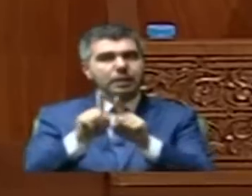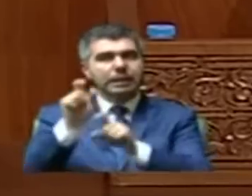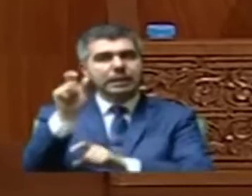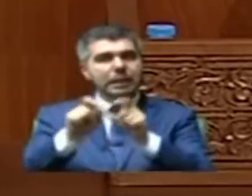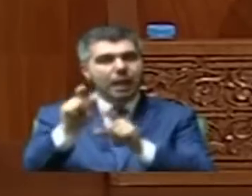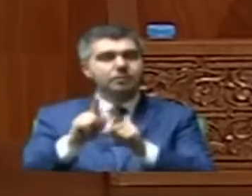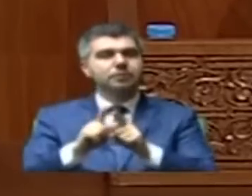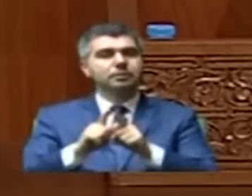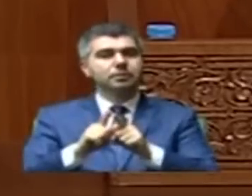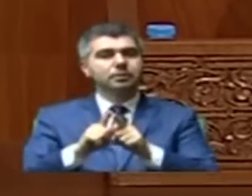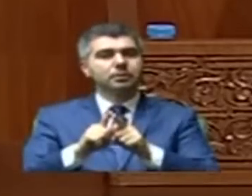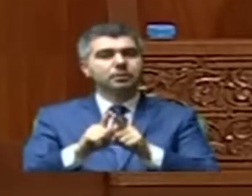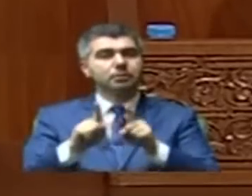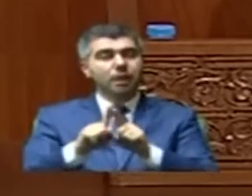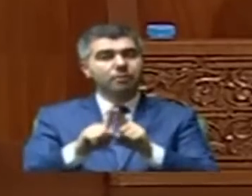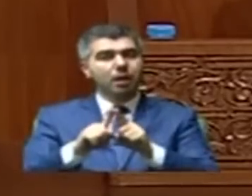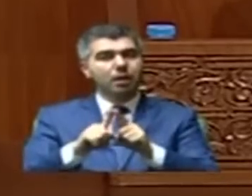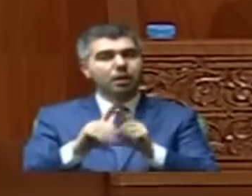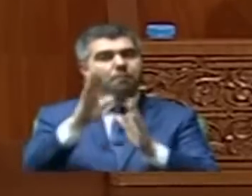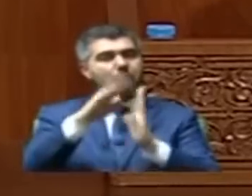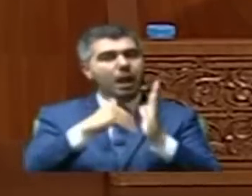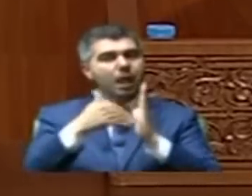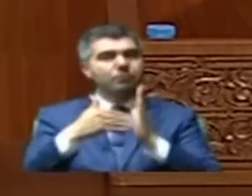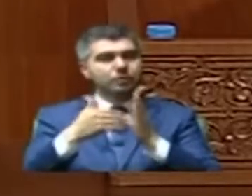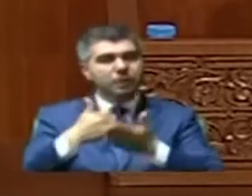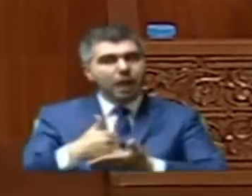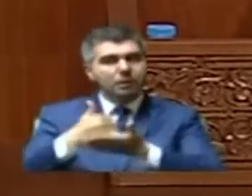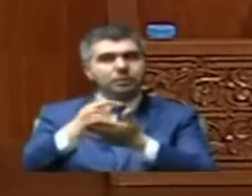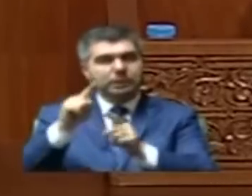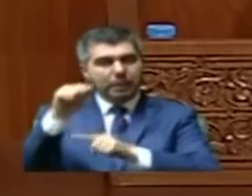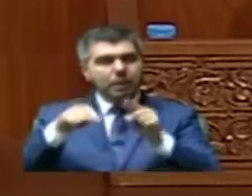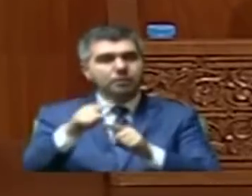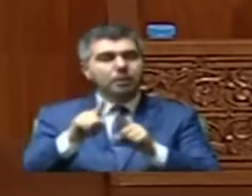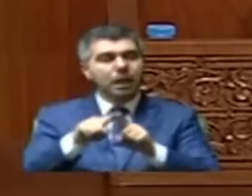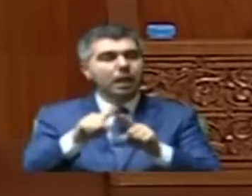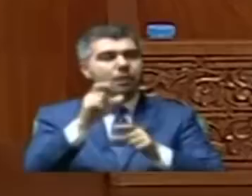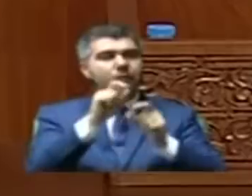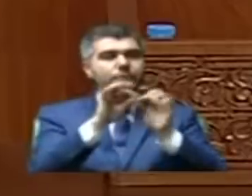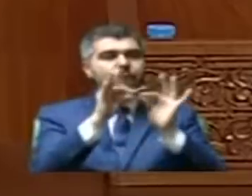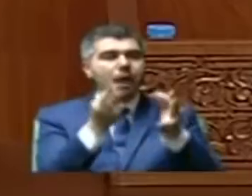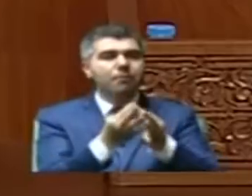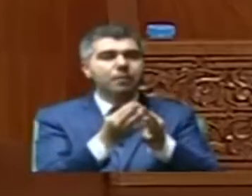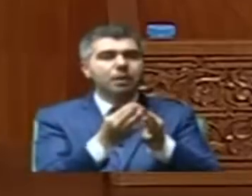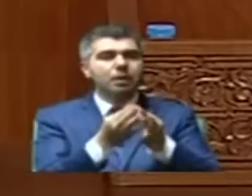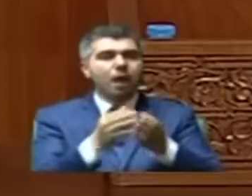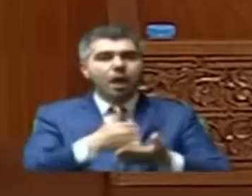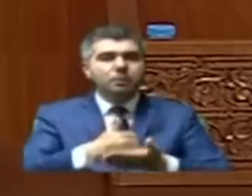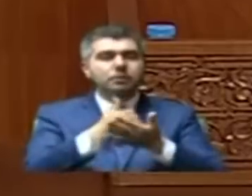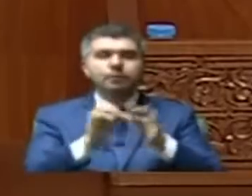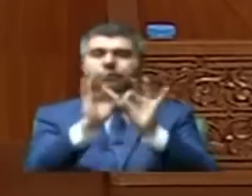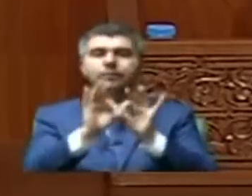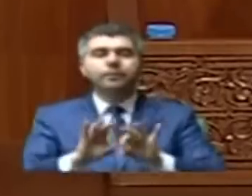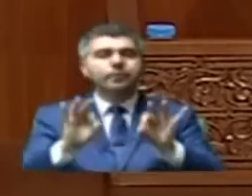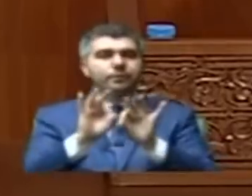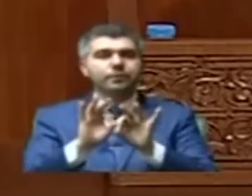يتصلوا ك يستفيدوا من عدد من البرامج وكاين اسار او ناس محتاجين اللي ماترسمش هذ البرامج